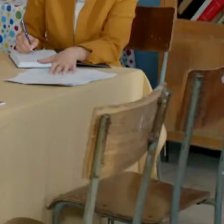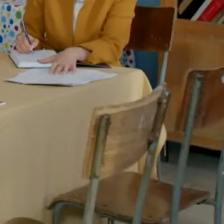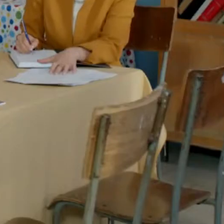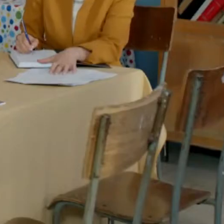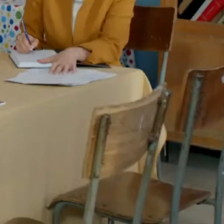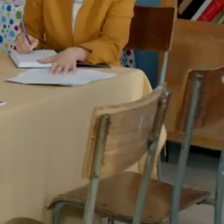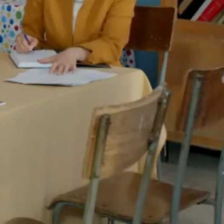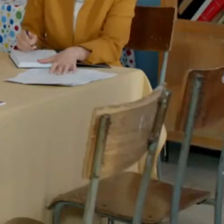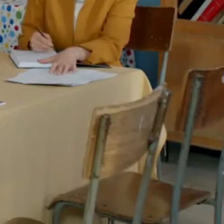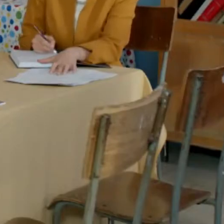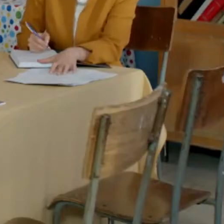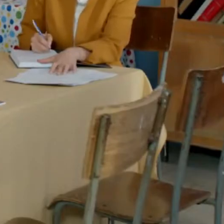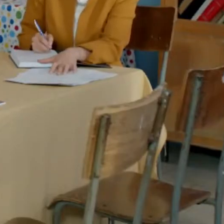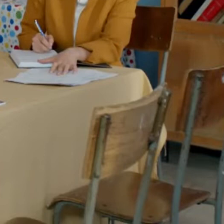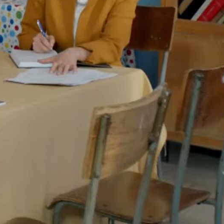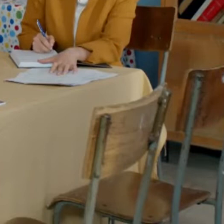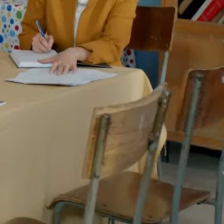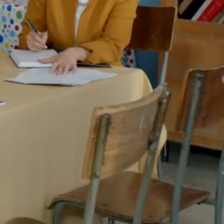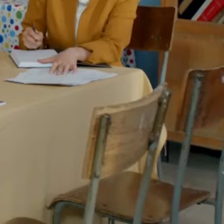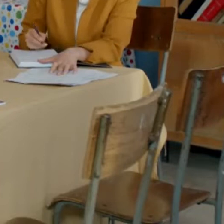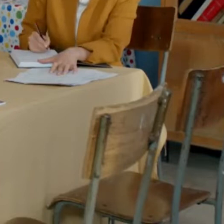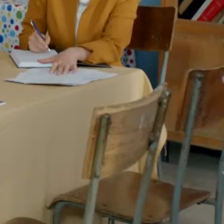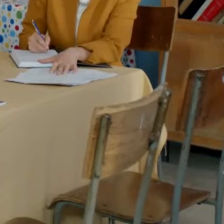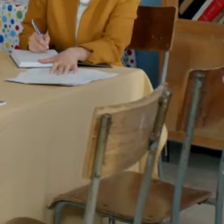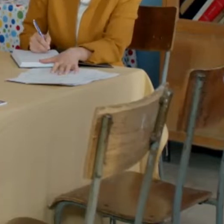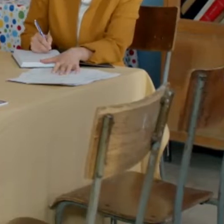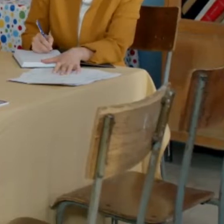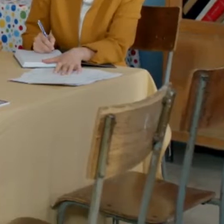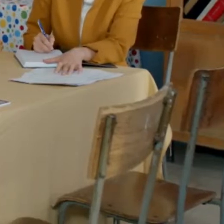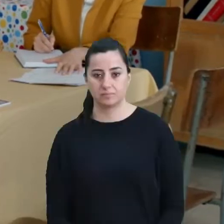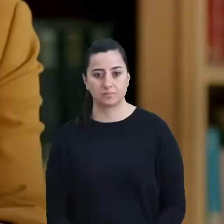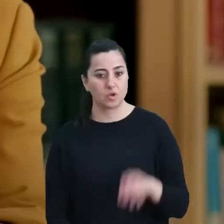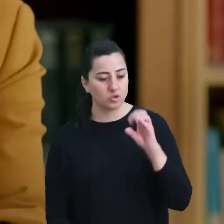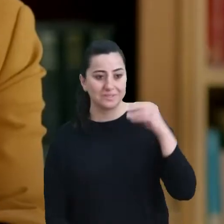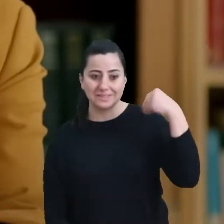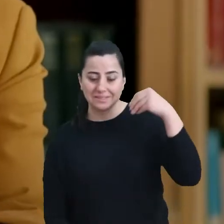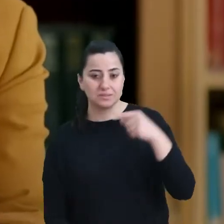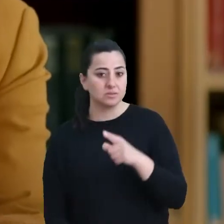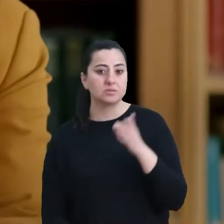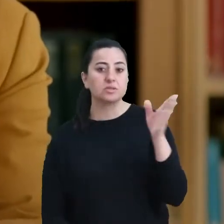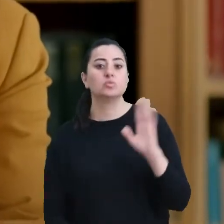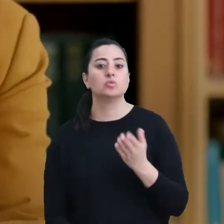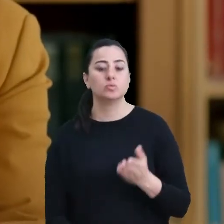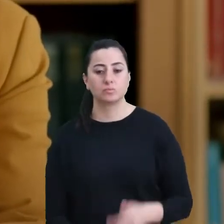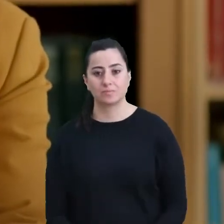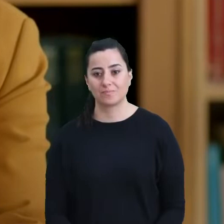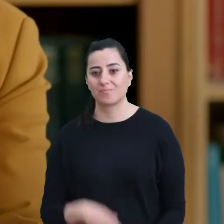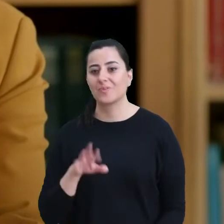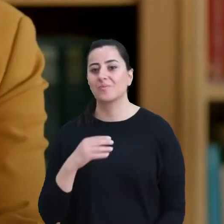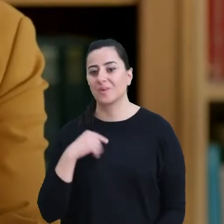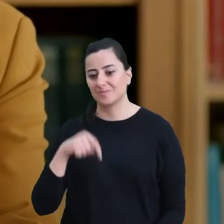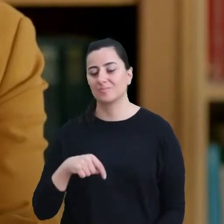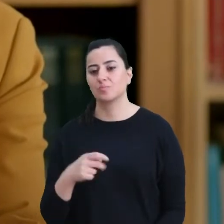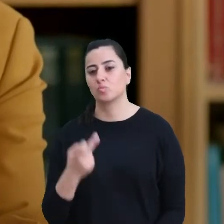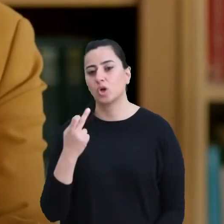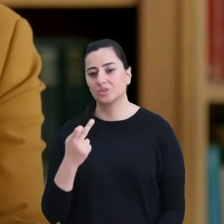Ortasında masa ve tahta sandalyeleri, duvara dayalı dolapları olan öğretmenler odası. Hocanım zil çaldı. Siz derse girmiyor musunuz? Aa yok, benim